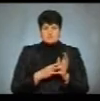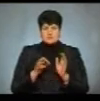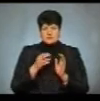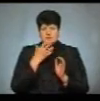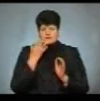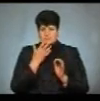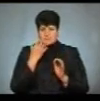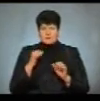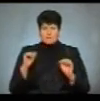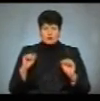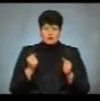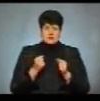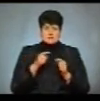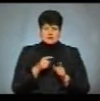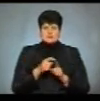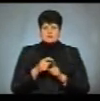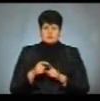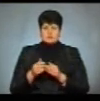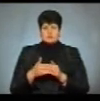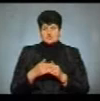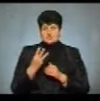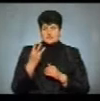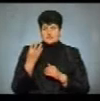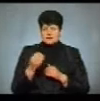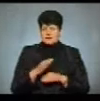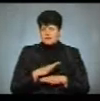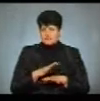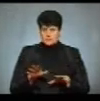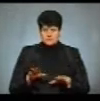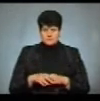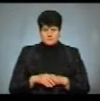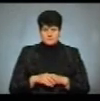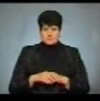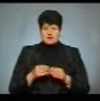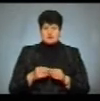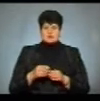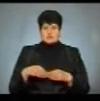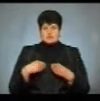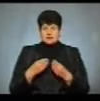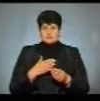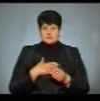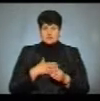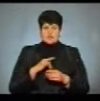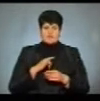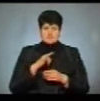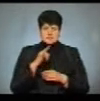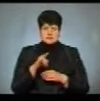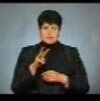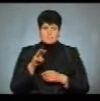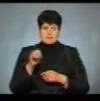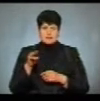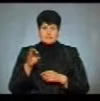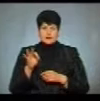тепла. Похолодання, за її словами, у найближчі три дні не буде. За даними нашої авіаційної